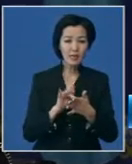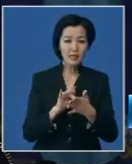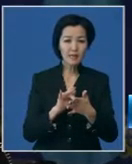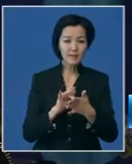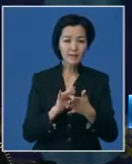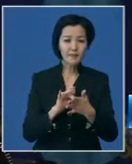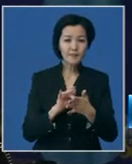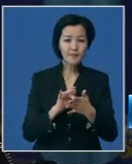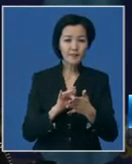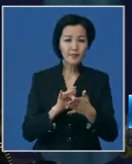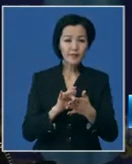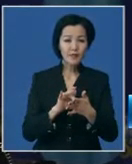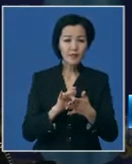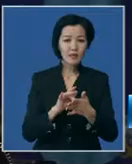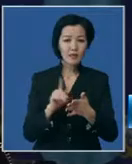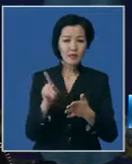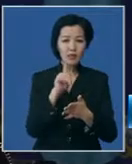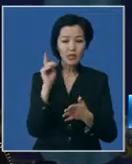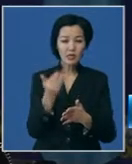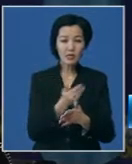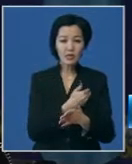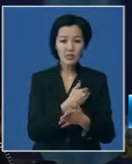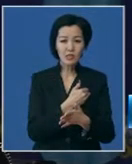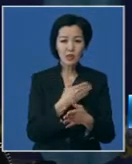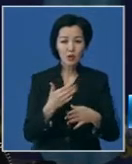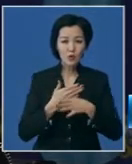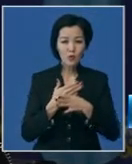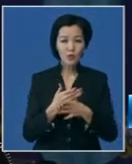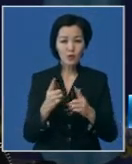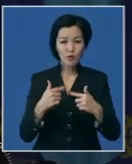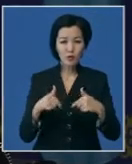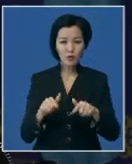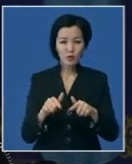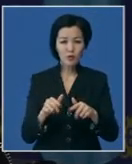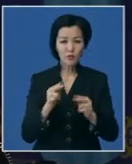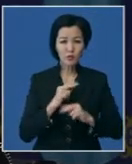мына жасақшылар көмек көрсету керек, жасақшылықтар ұйымдастыру жөнінде жұмыс атқарып жатырмыз.